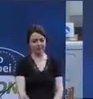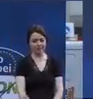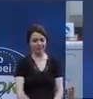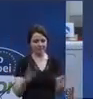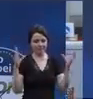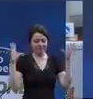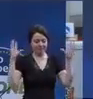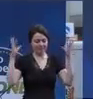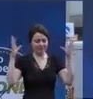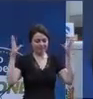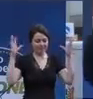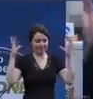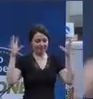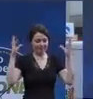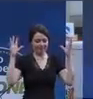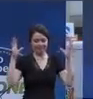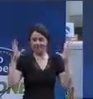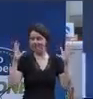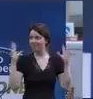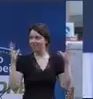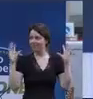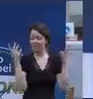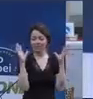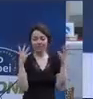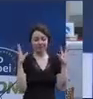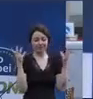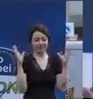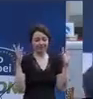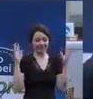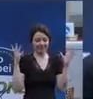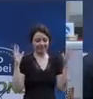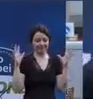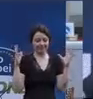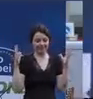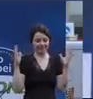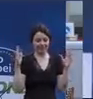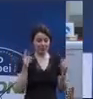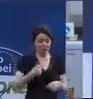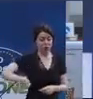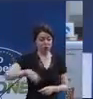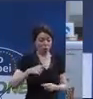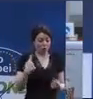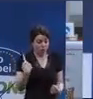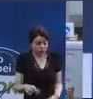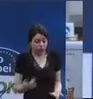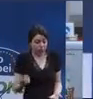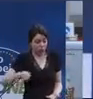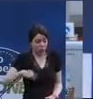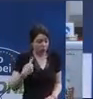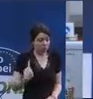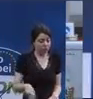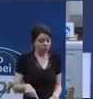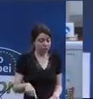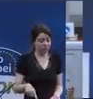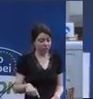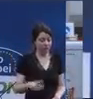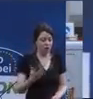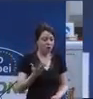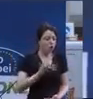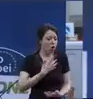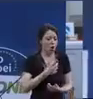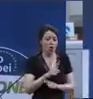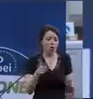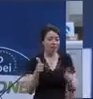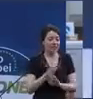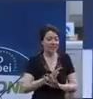considerazione sai che c'è Noi siamo questo non